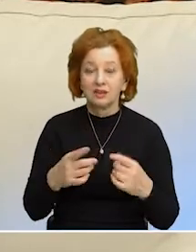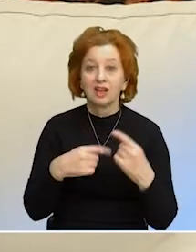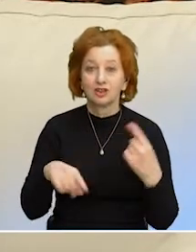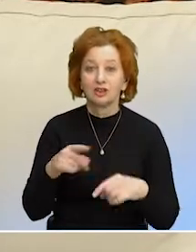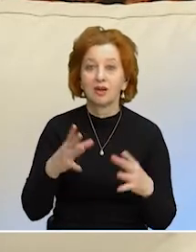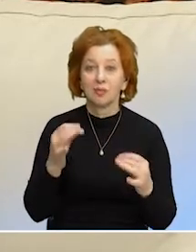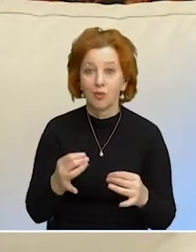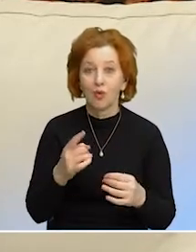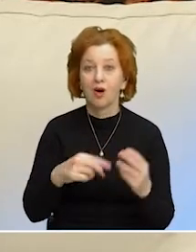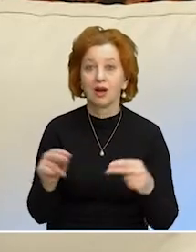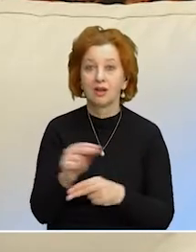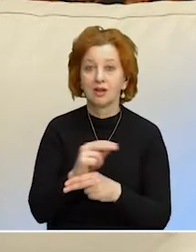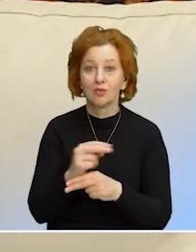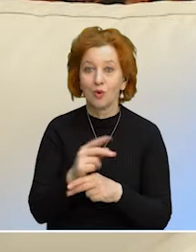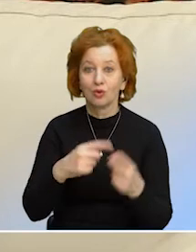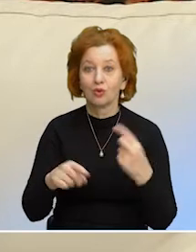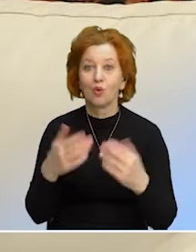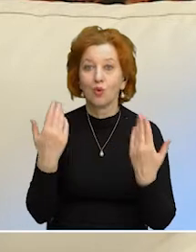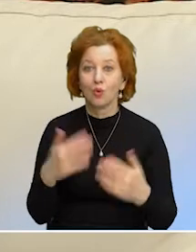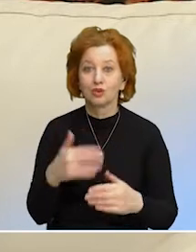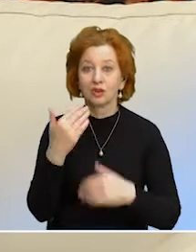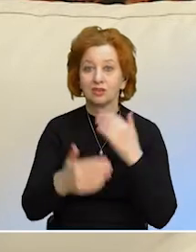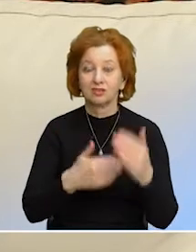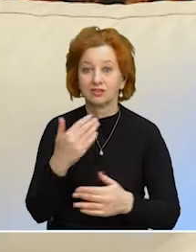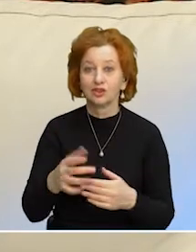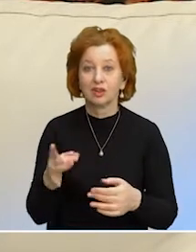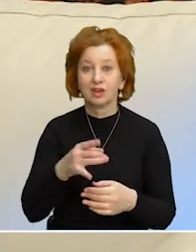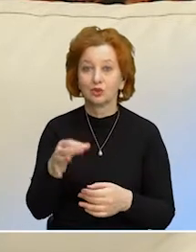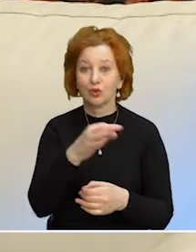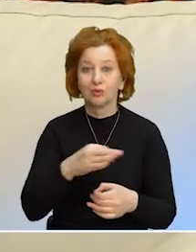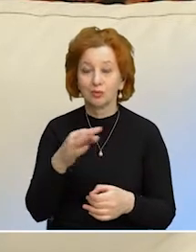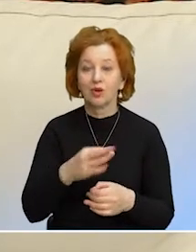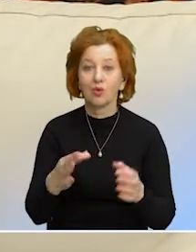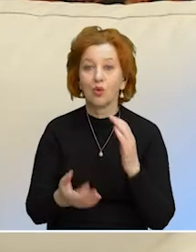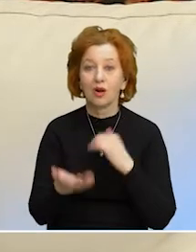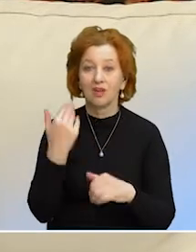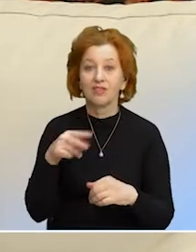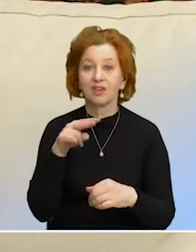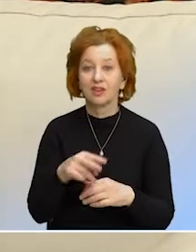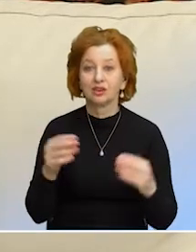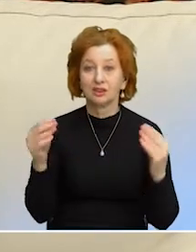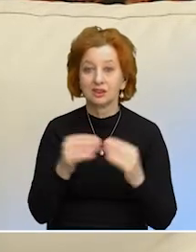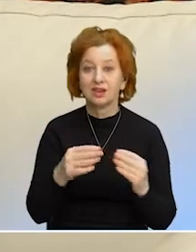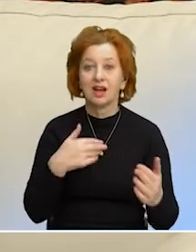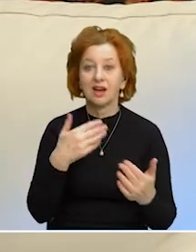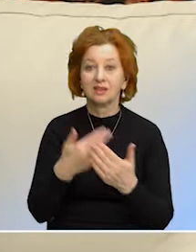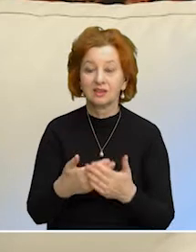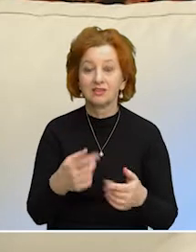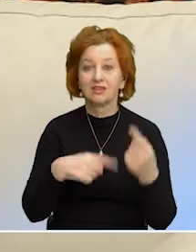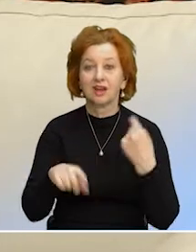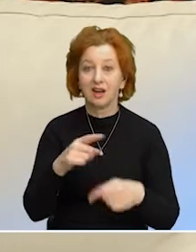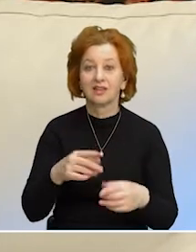естественно, по пути ремонта лифтов начала двигаться область еще гораздо раньше, с 2010 года